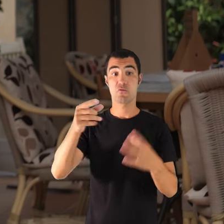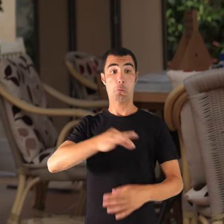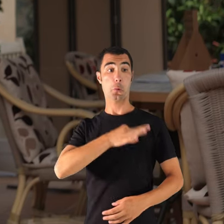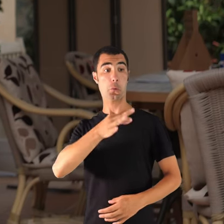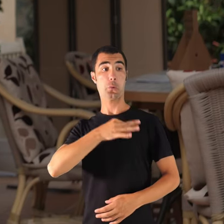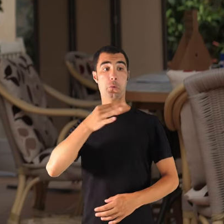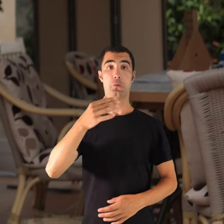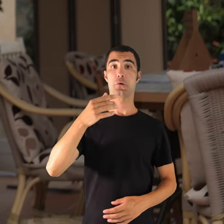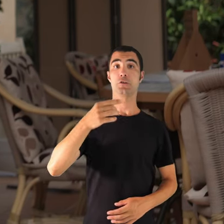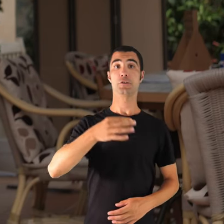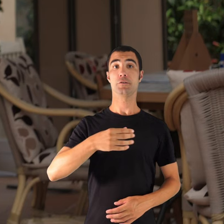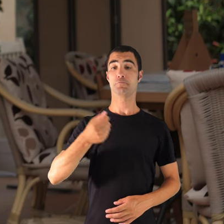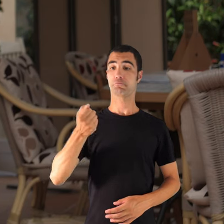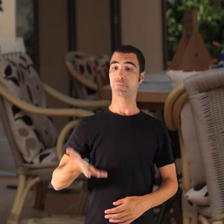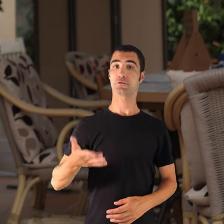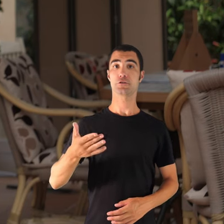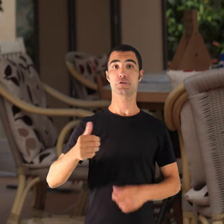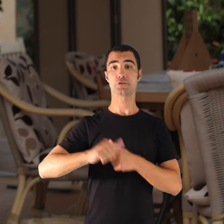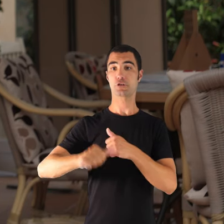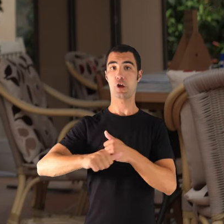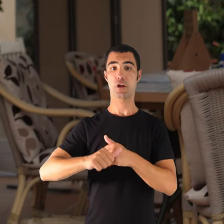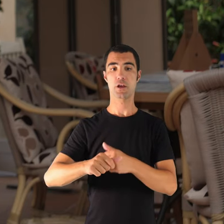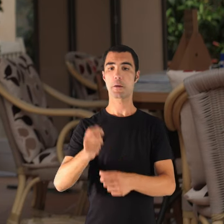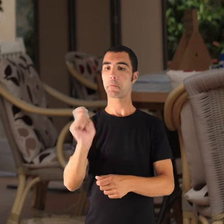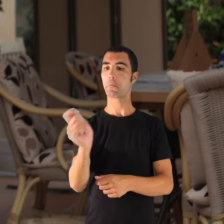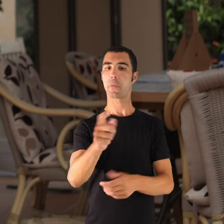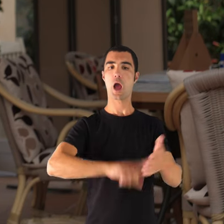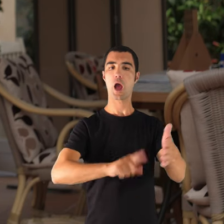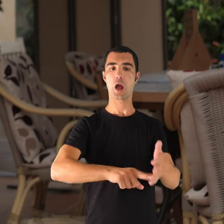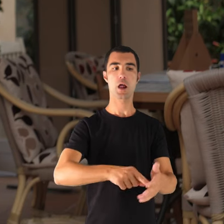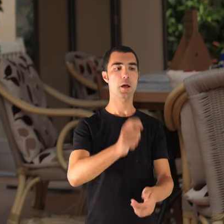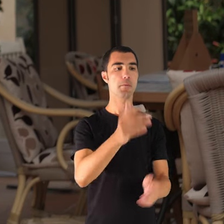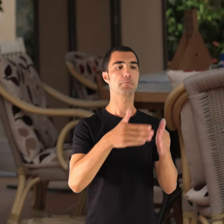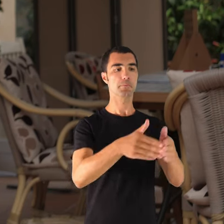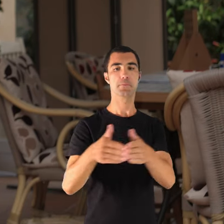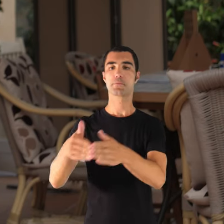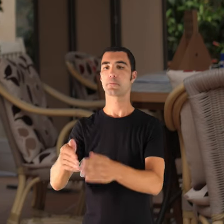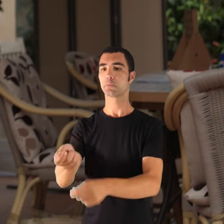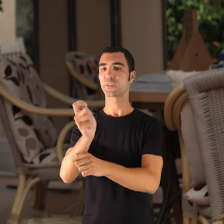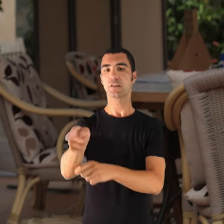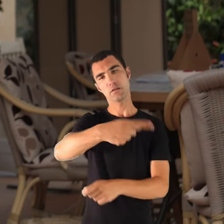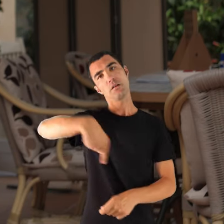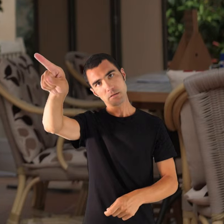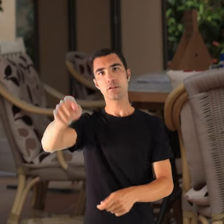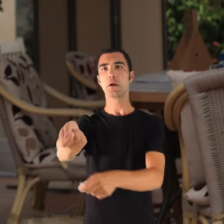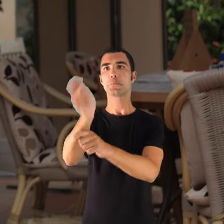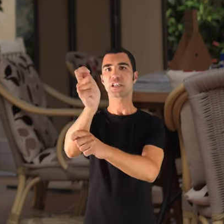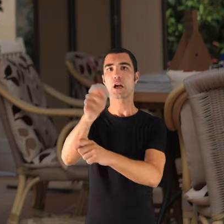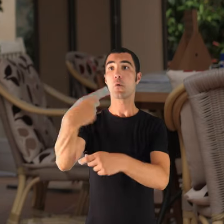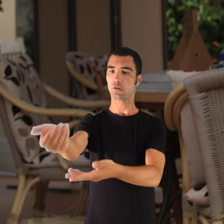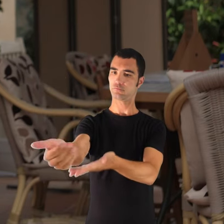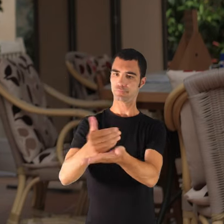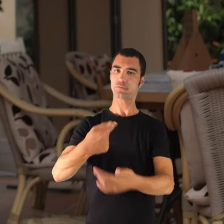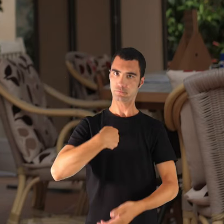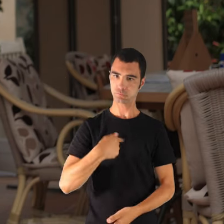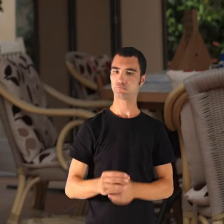Solla en aquell entonces alquilaven pescadors durant dos mesos o tres que pescassin per ells. Claro,